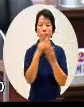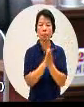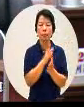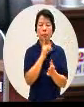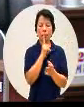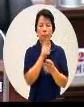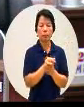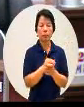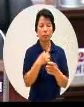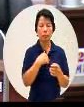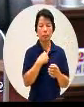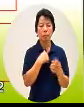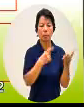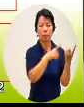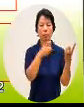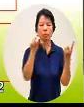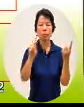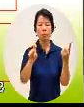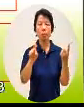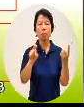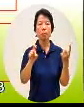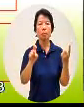從一到十前六項